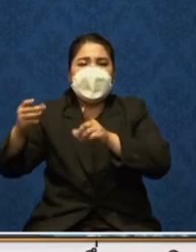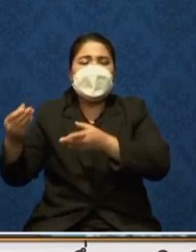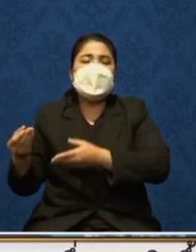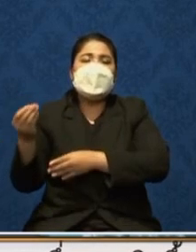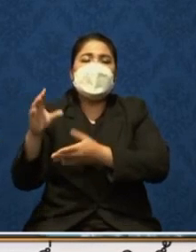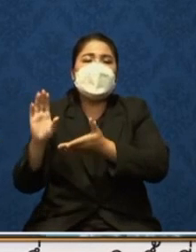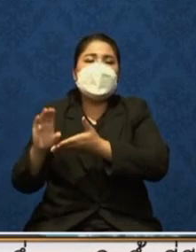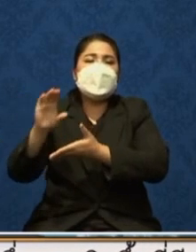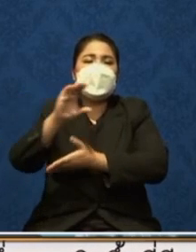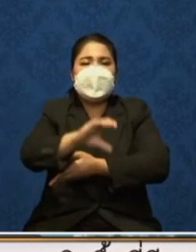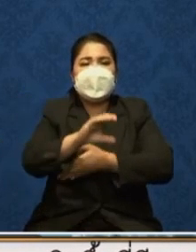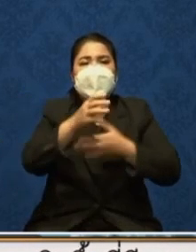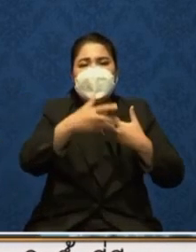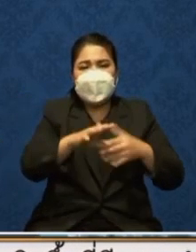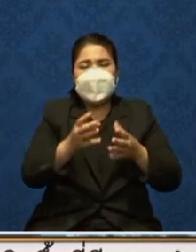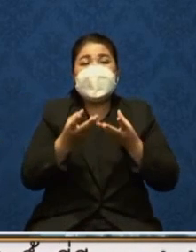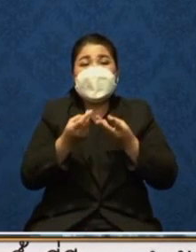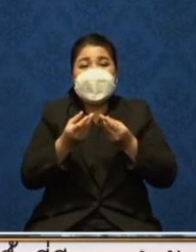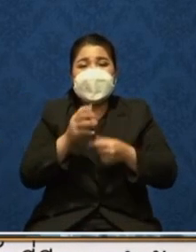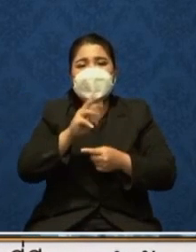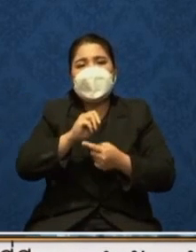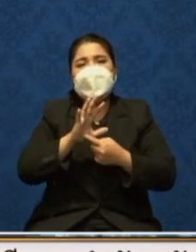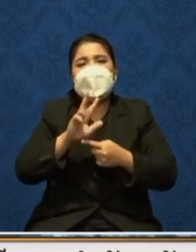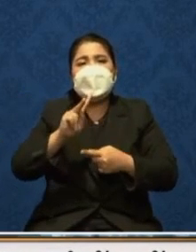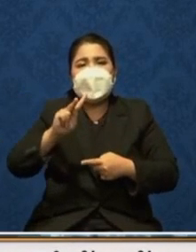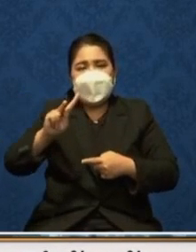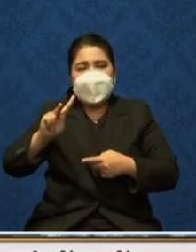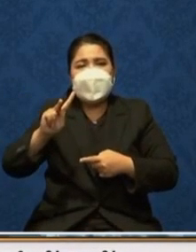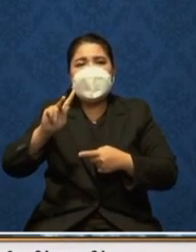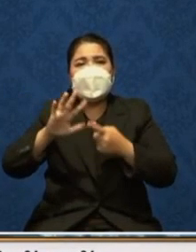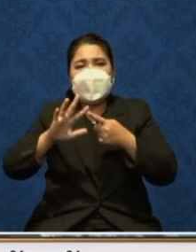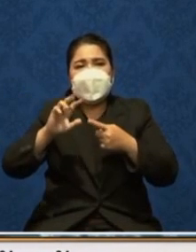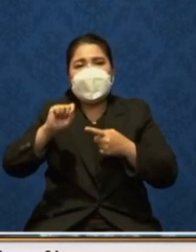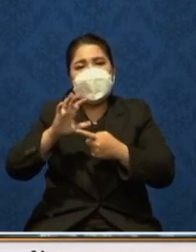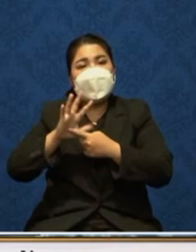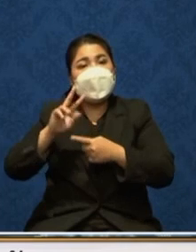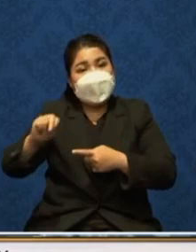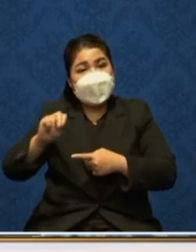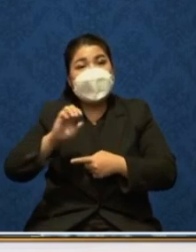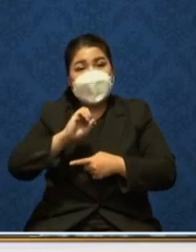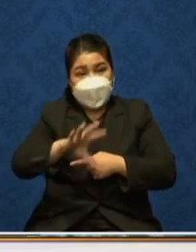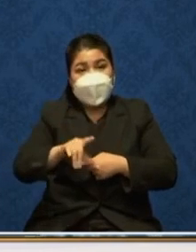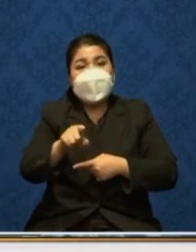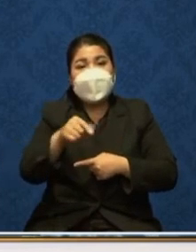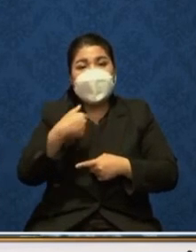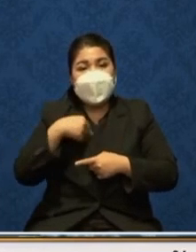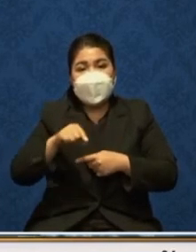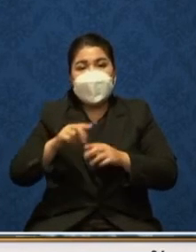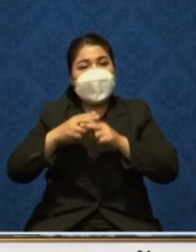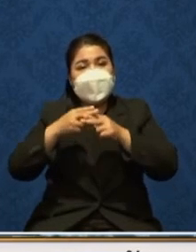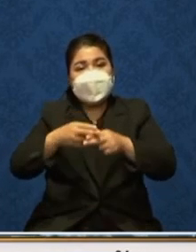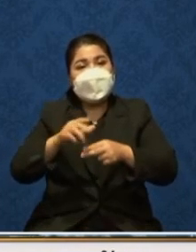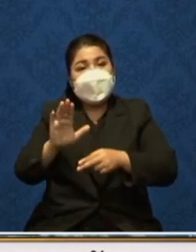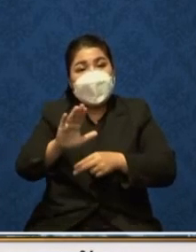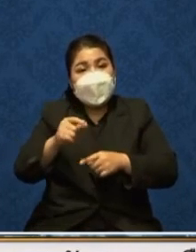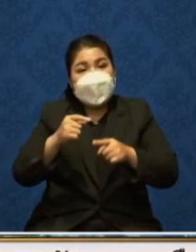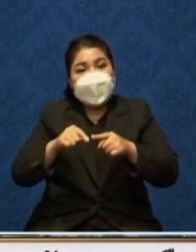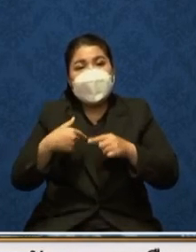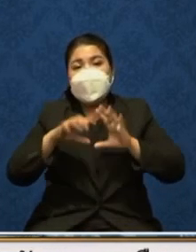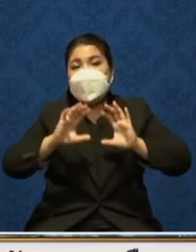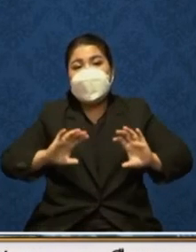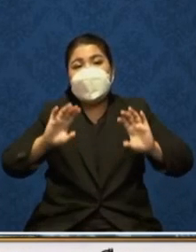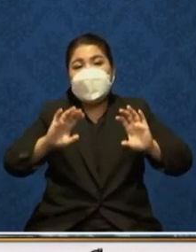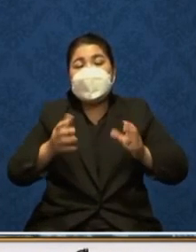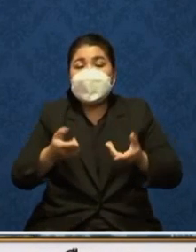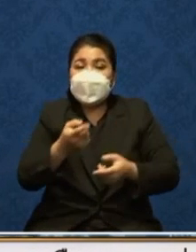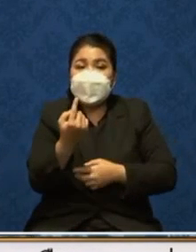แล้วกบวกทดนมักสัไปด้วย simplifiedกพงงน factories asking questionsโดยรดฐเปเปไมได้นี่ตัววาง